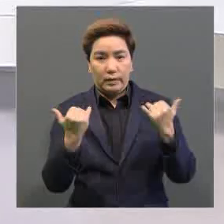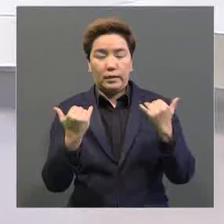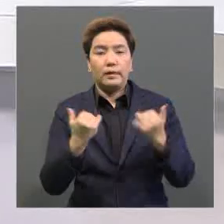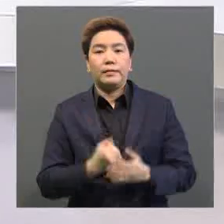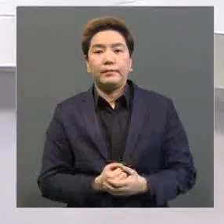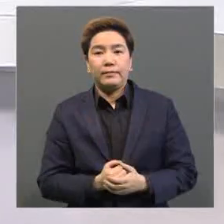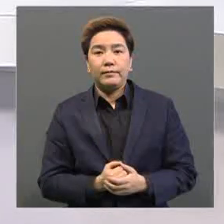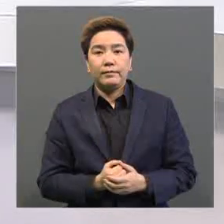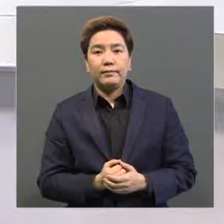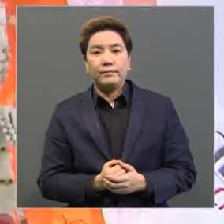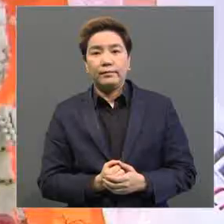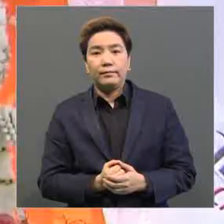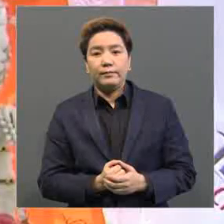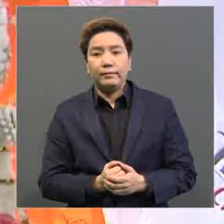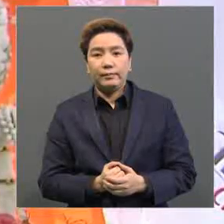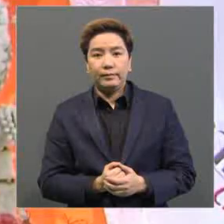วร